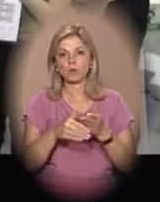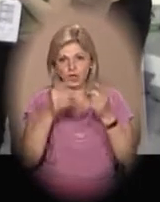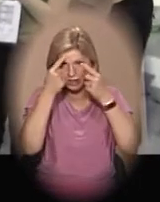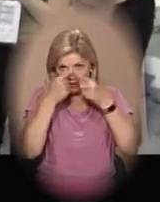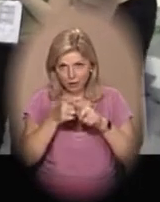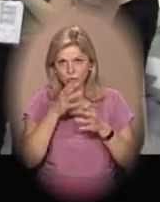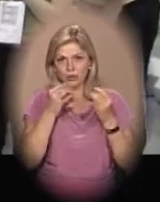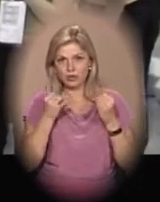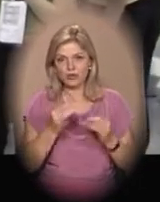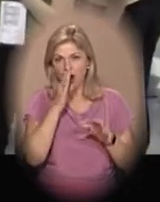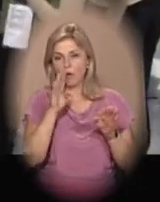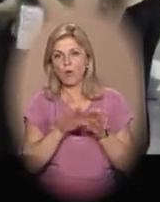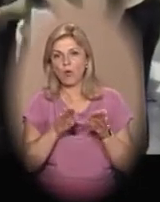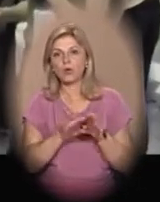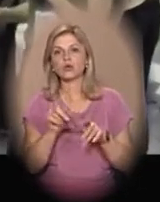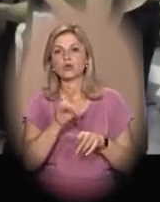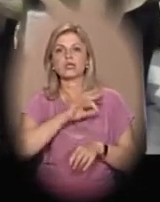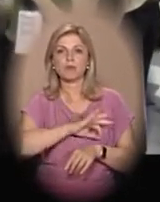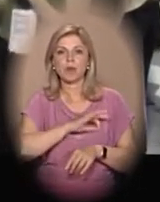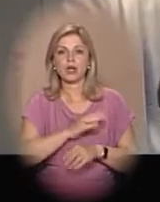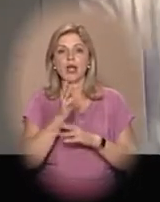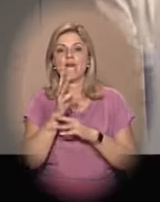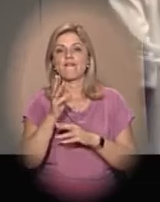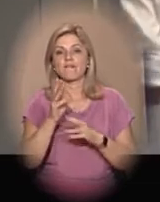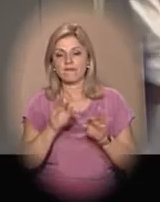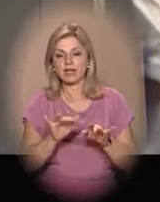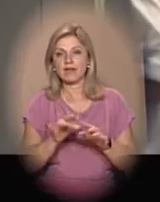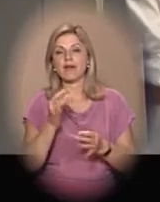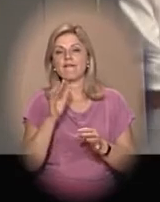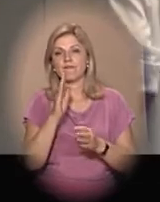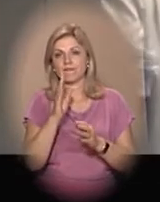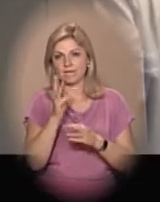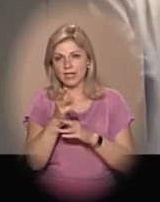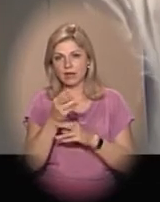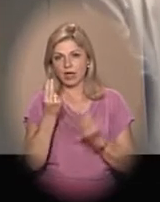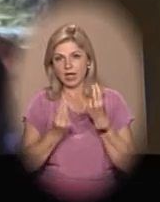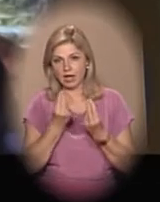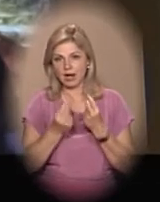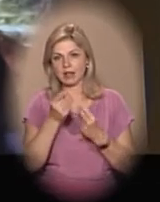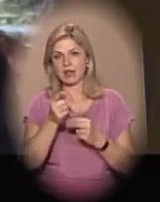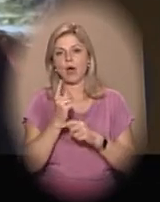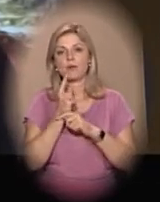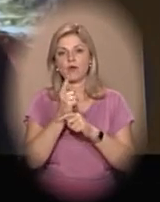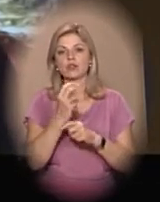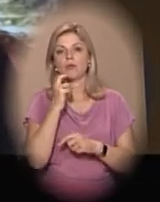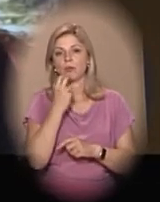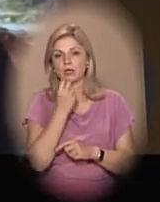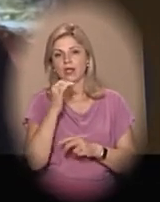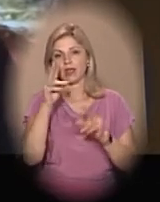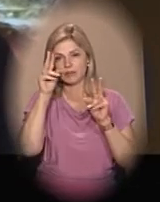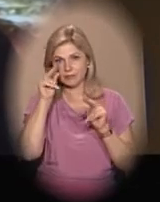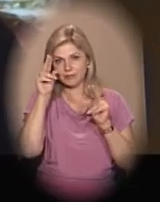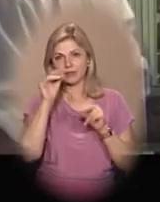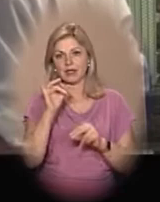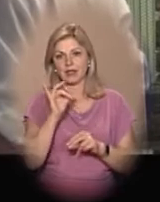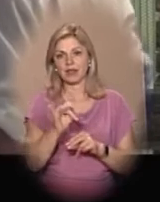технологій, схожих із тими, що використовують у відеоіграх, знаменита Мона Ліза поглядом проводжає туристів, посміхається і навіть хмуриться.